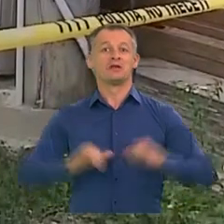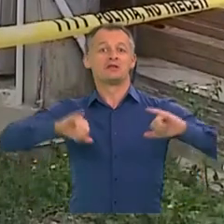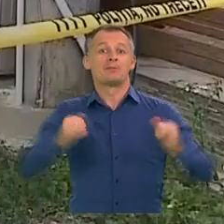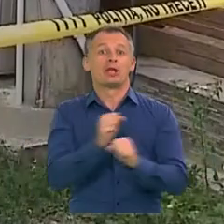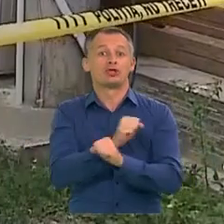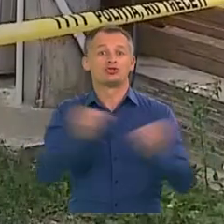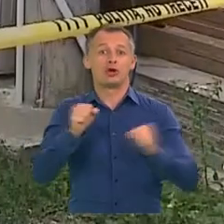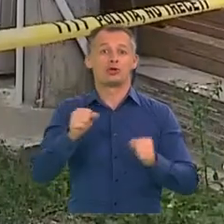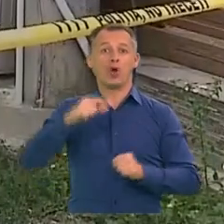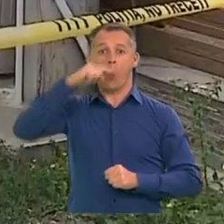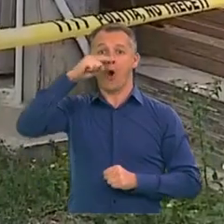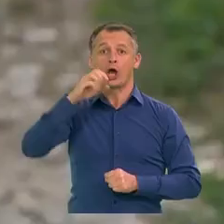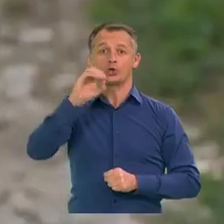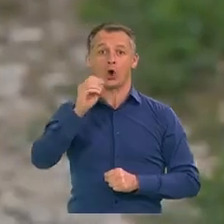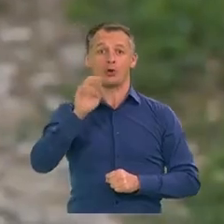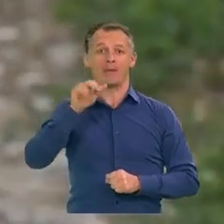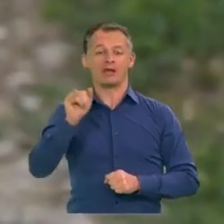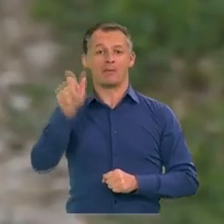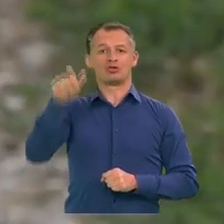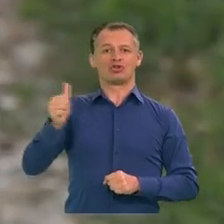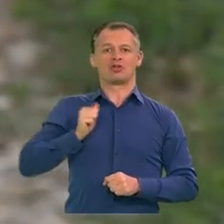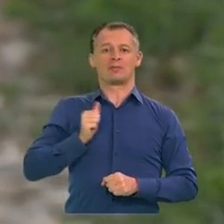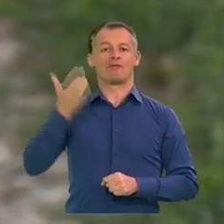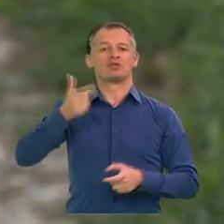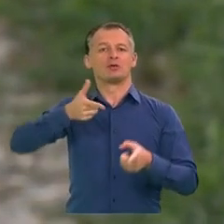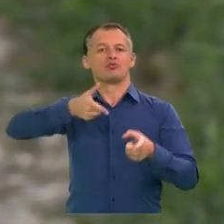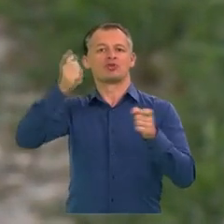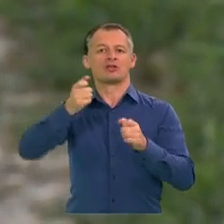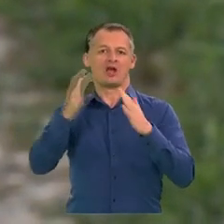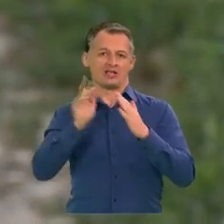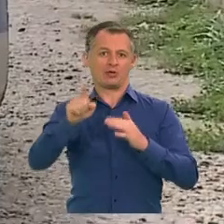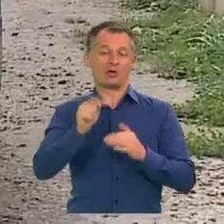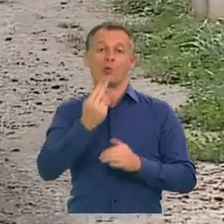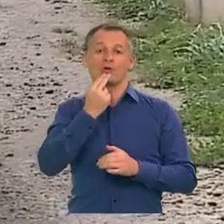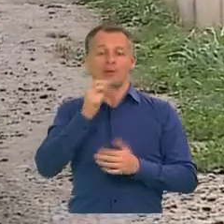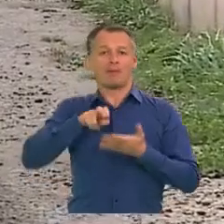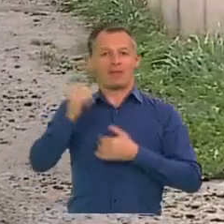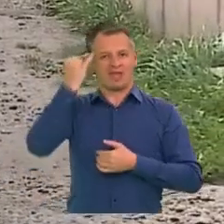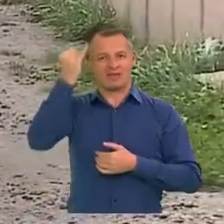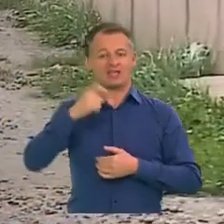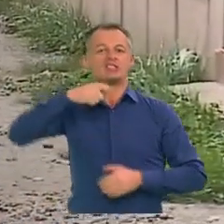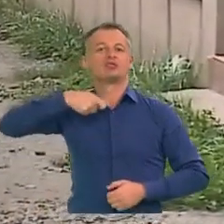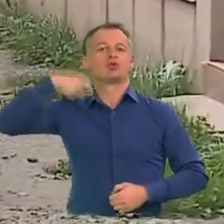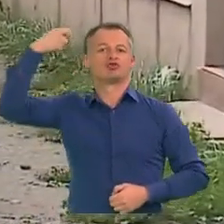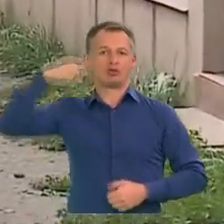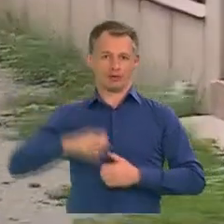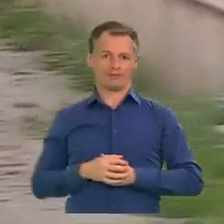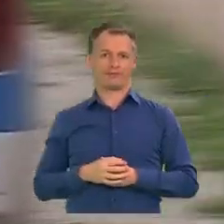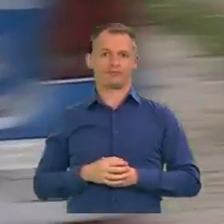Ca șocant, în orașul Otopeni, un jandarm a fost găsit împușcat în propria casă, polițiștii merg pe ipoteza suicidului.